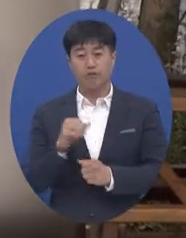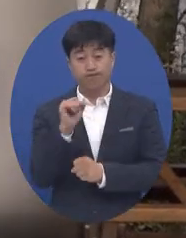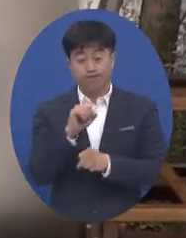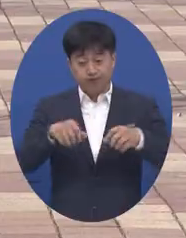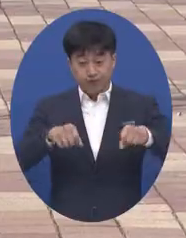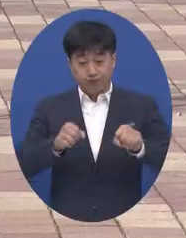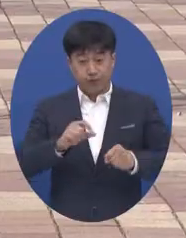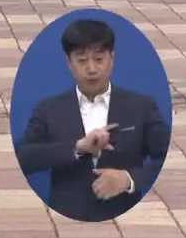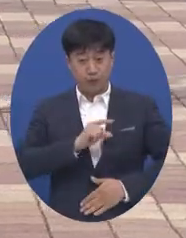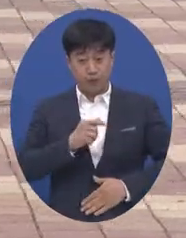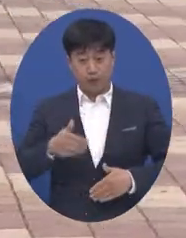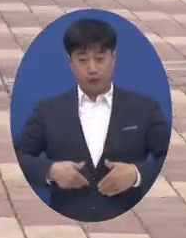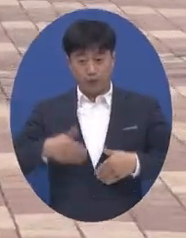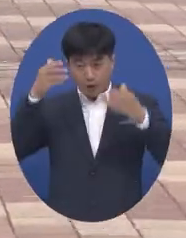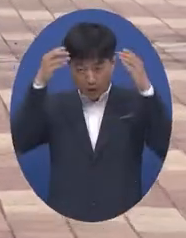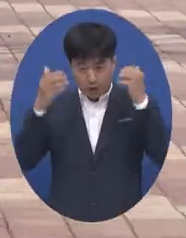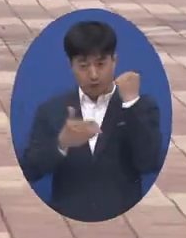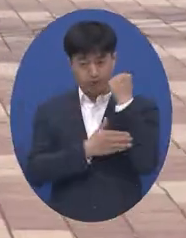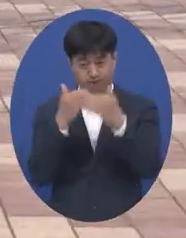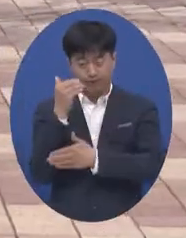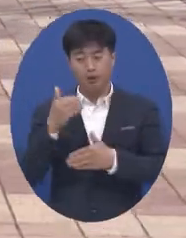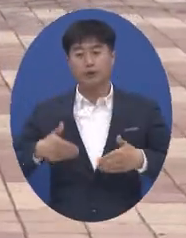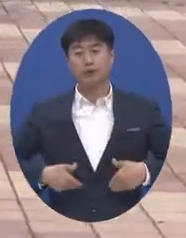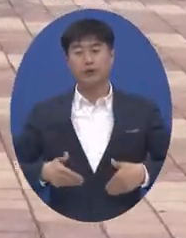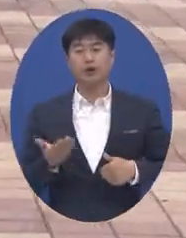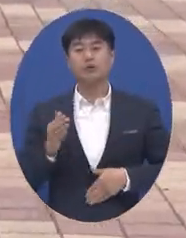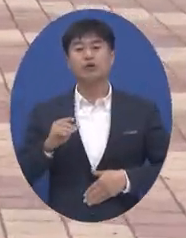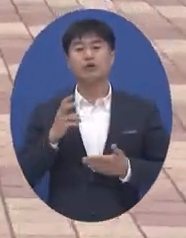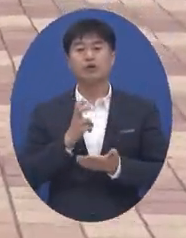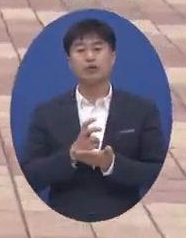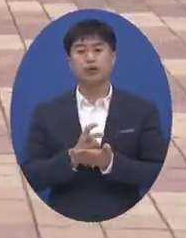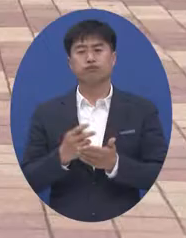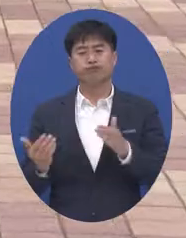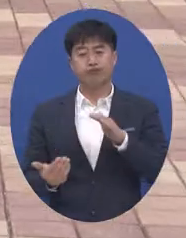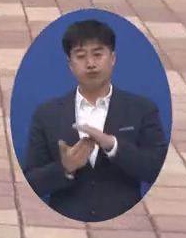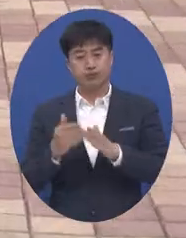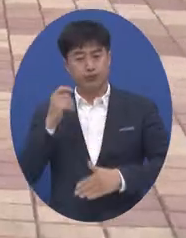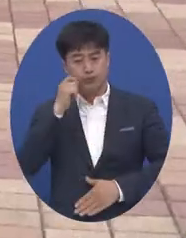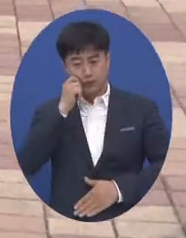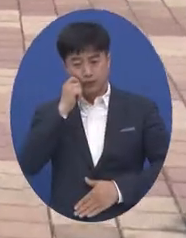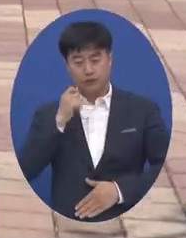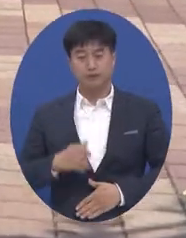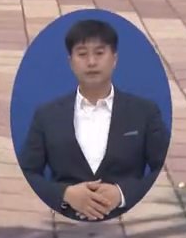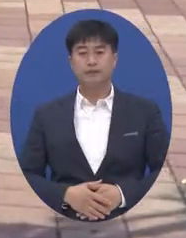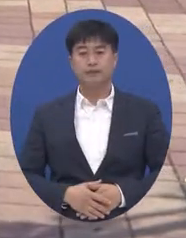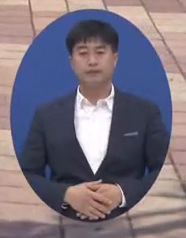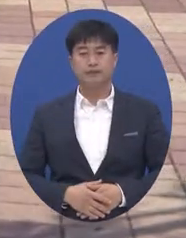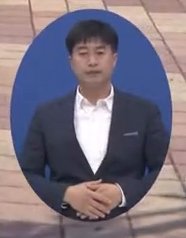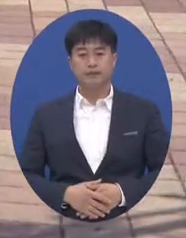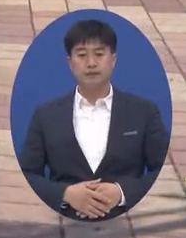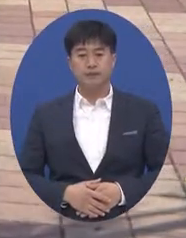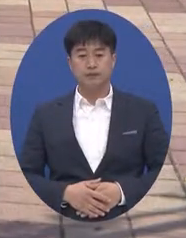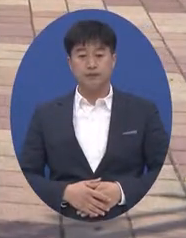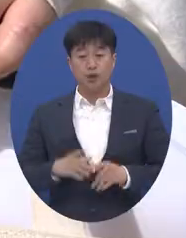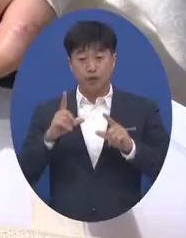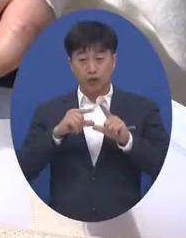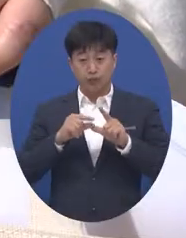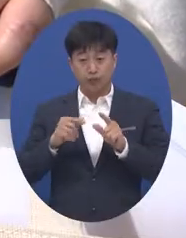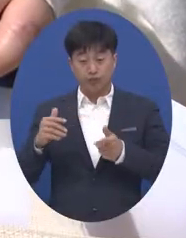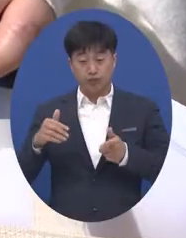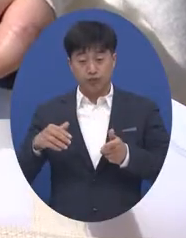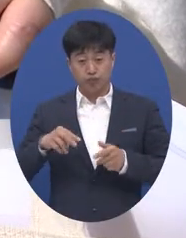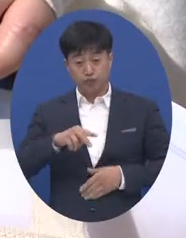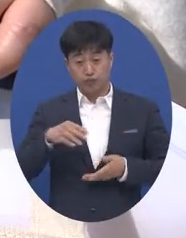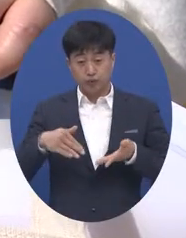헬멧 등의 보호 장구를 착용해야 합니다. 하지만 이런 규정이 제대로 지켜지지 않는 게 현실입니다. 대부분 인도에서